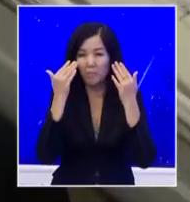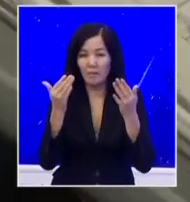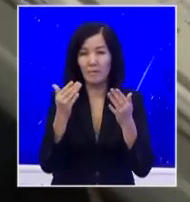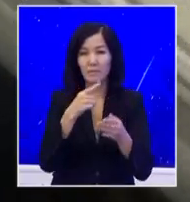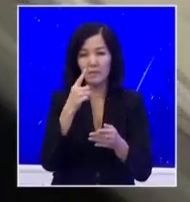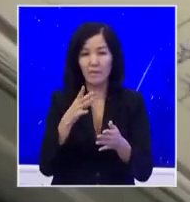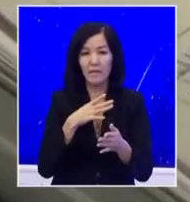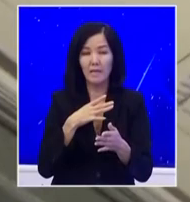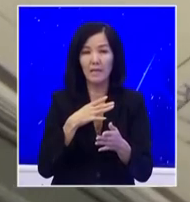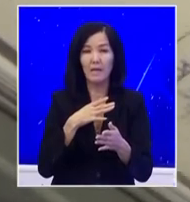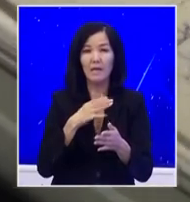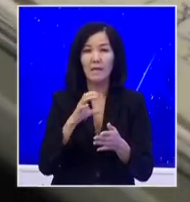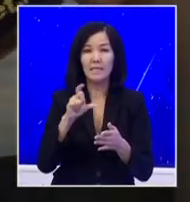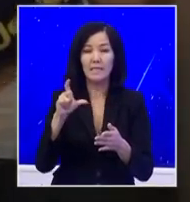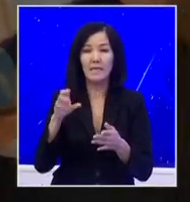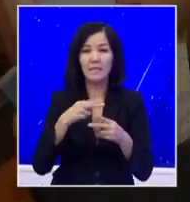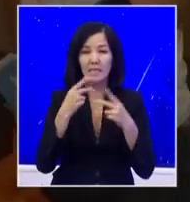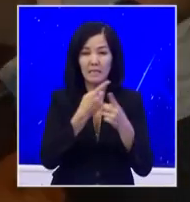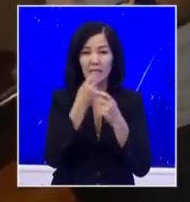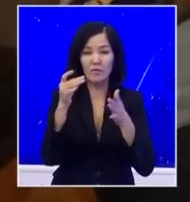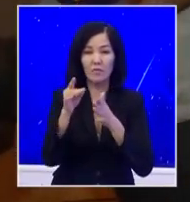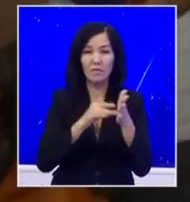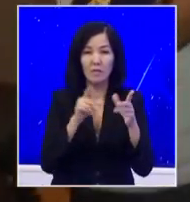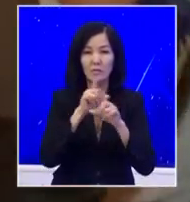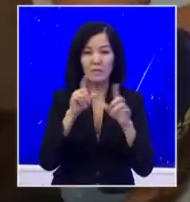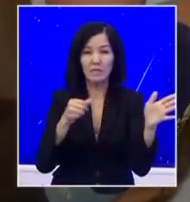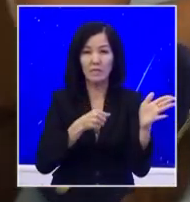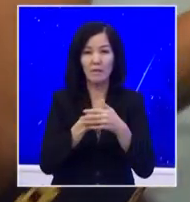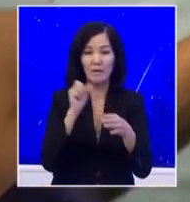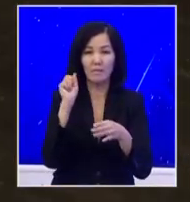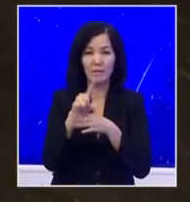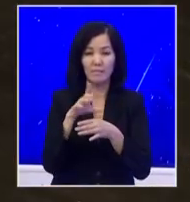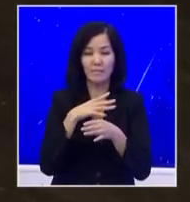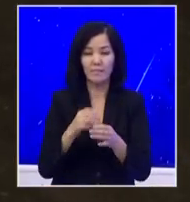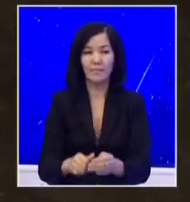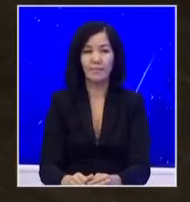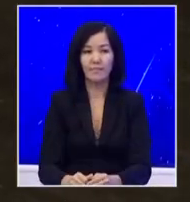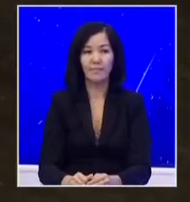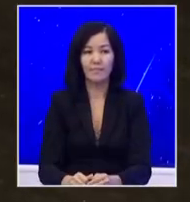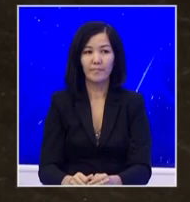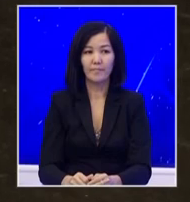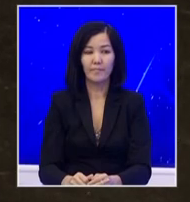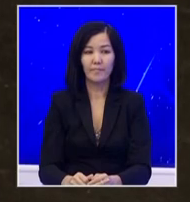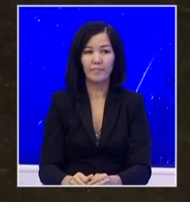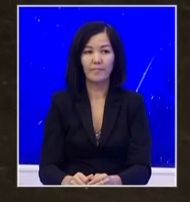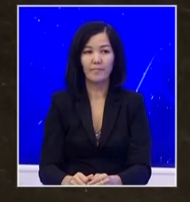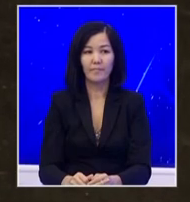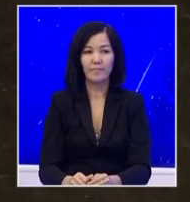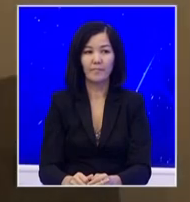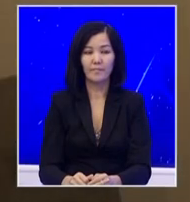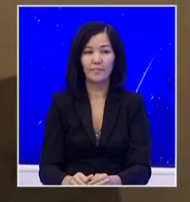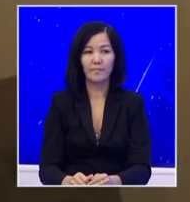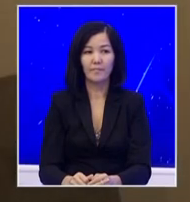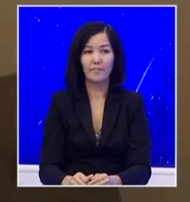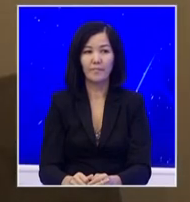ақталды. Сес мамандары ескерту жасап, бірден нысанның жұмысын тоқтатуға пәрмен берді. Кальян арқылы, мына жер трубка арқылы, знаете, қанша